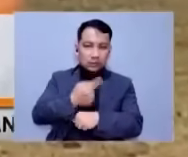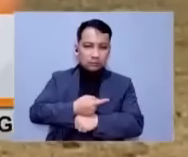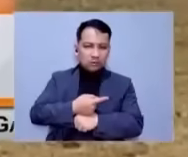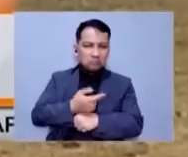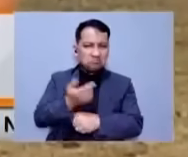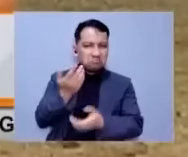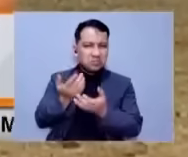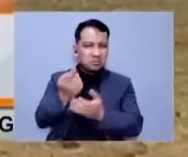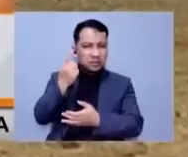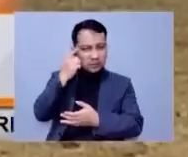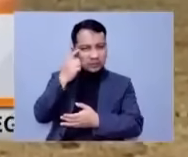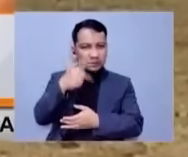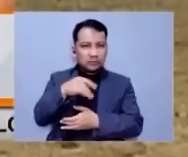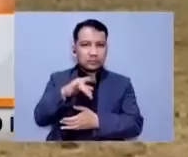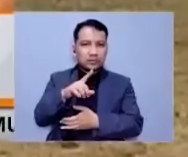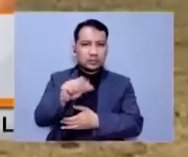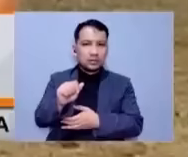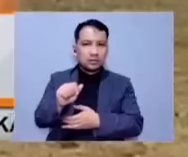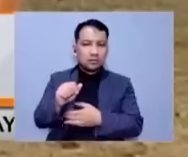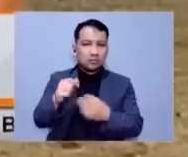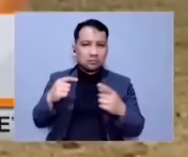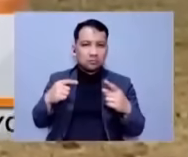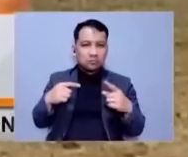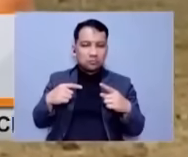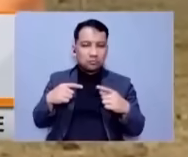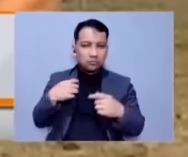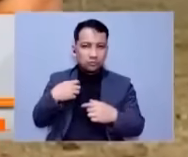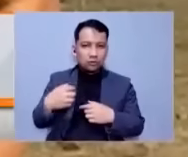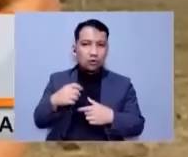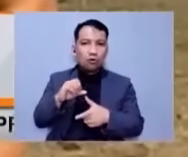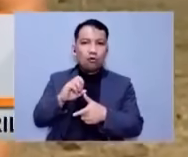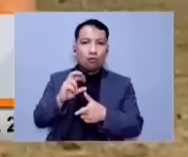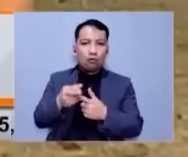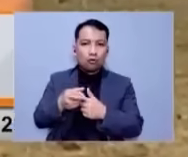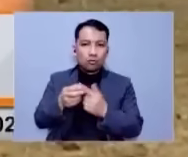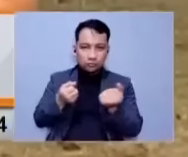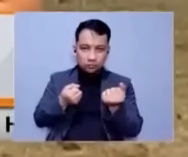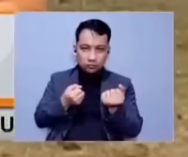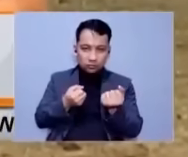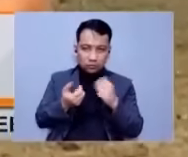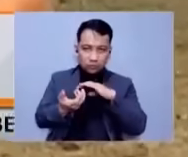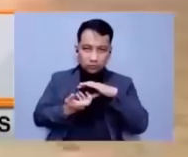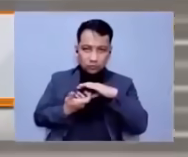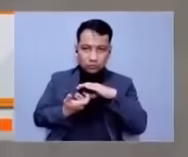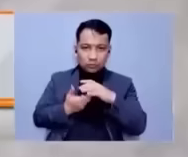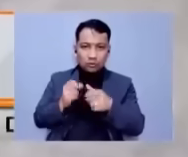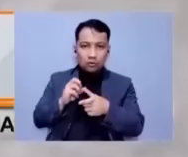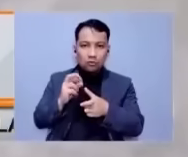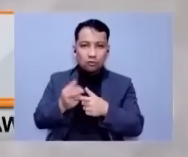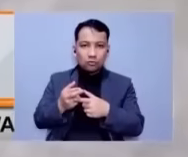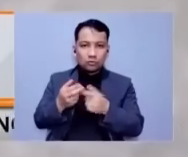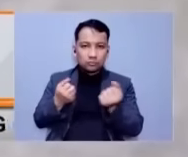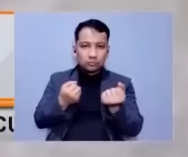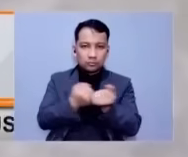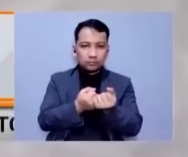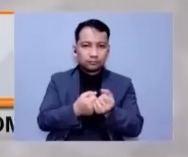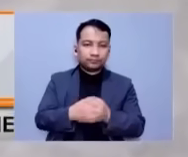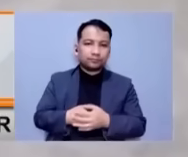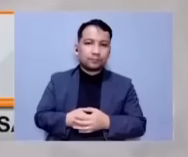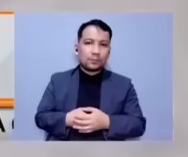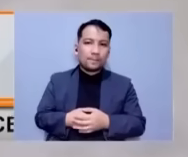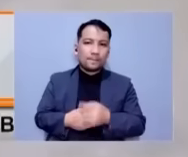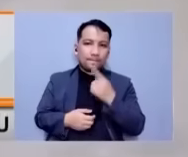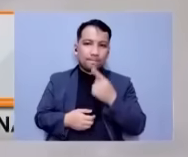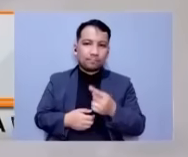Pila Police, maaaring customer o supplier din ng mga biktima ang mga hold-upper. Inaalam na ng